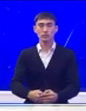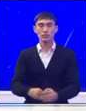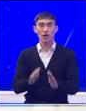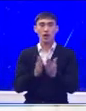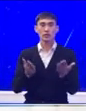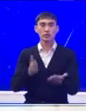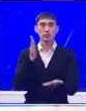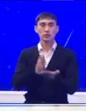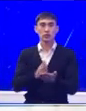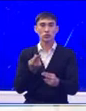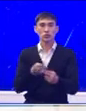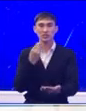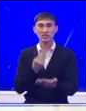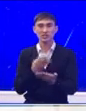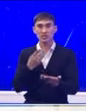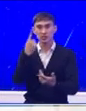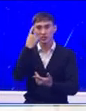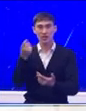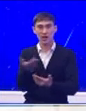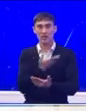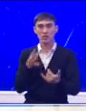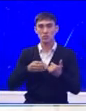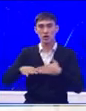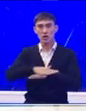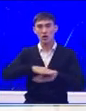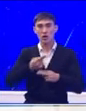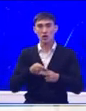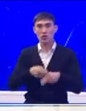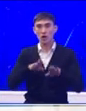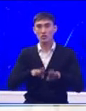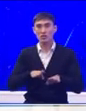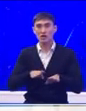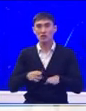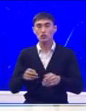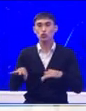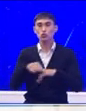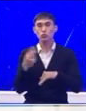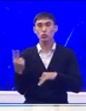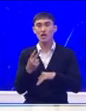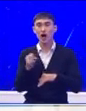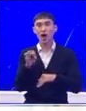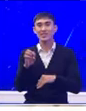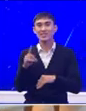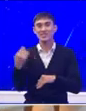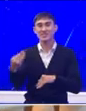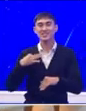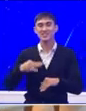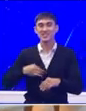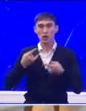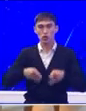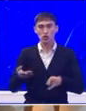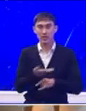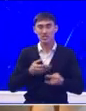Книга содержит очень ценные сведения о нашем крае, которые оставили супруги Аткинсон. Их сын, рожденный на нашей